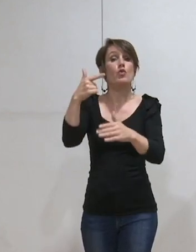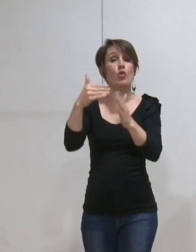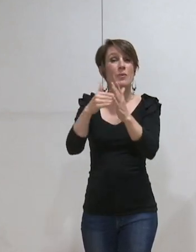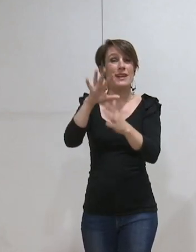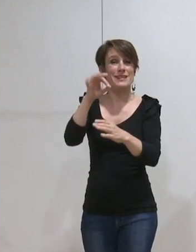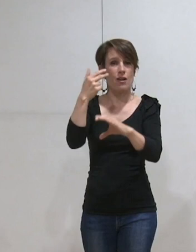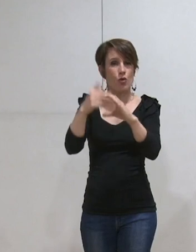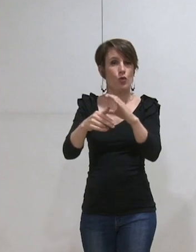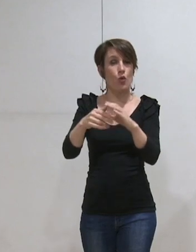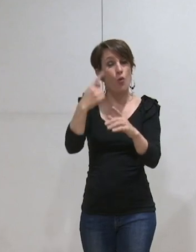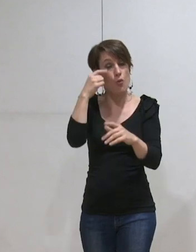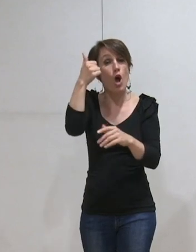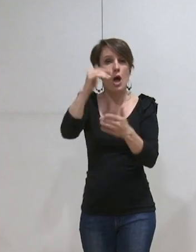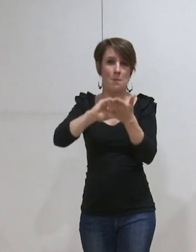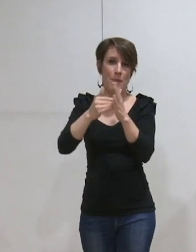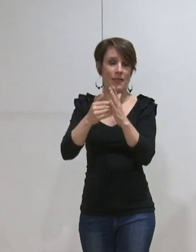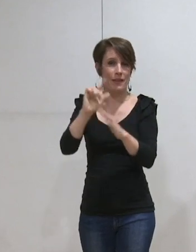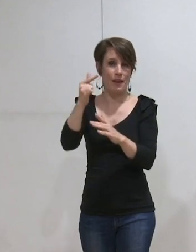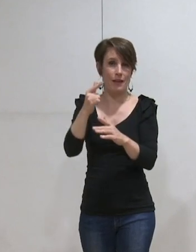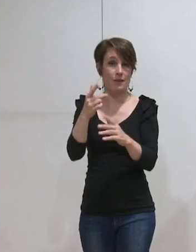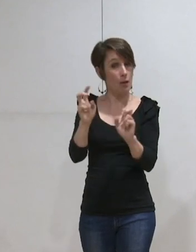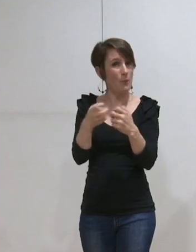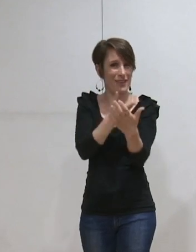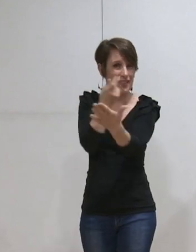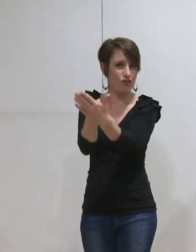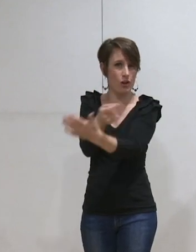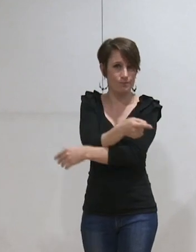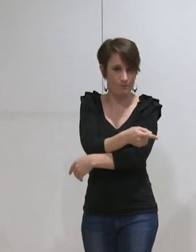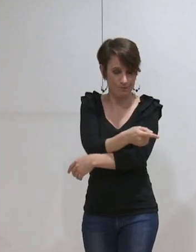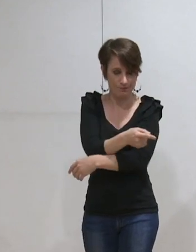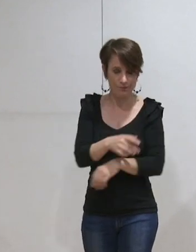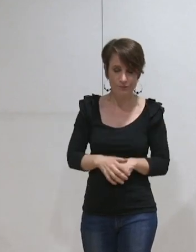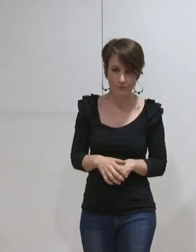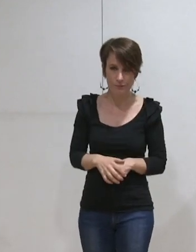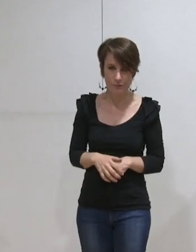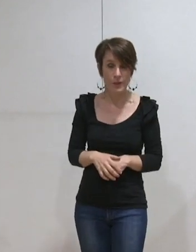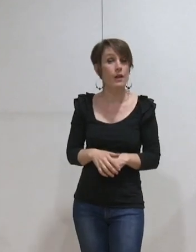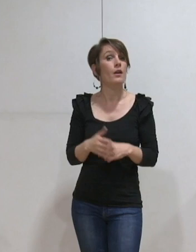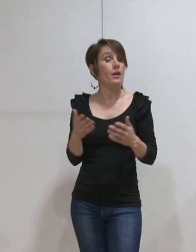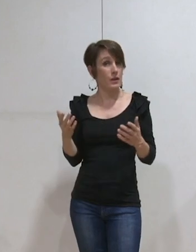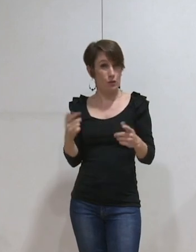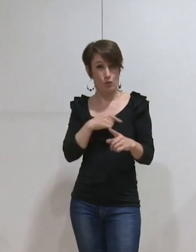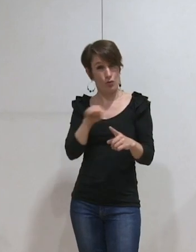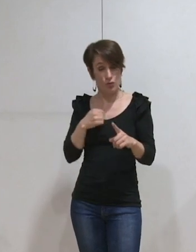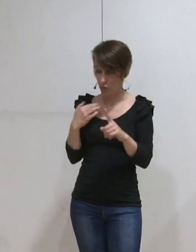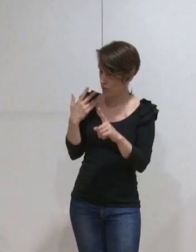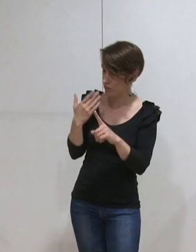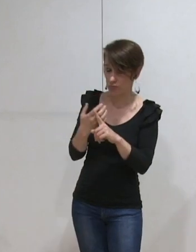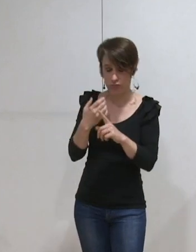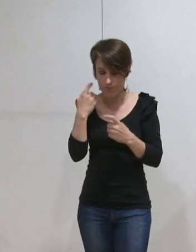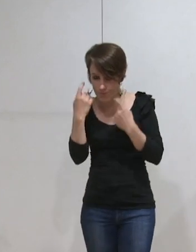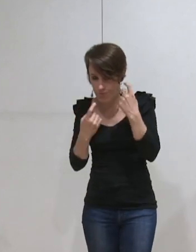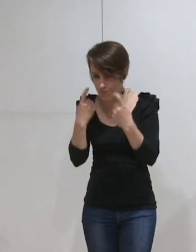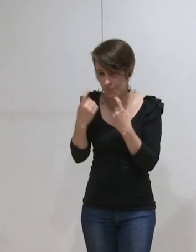Carr au niveau du du prix d'achat en sachant que nous avons travaillé et que nous avons tenu compte et bien de